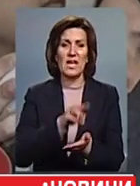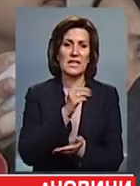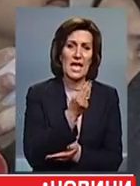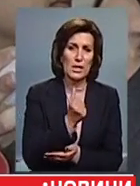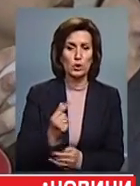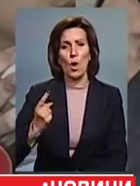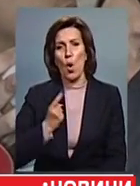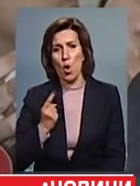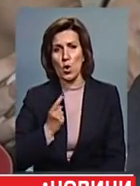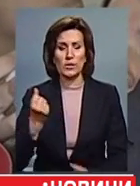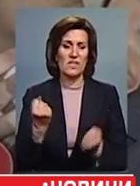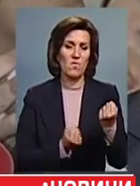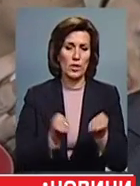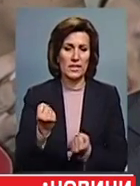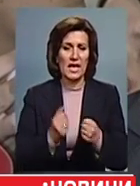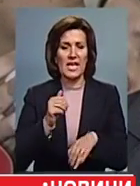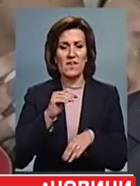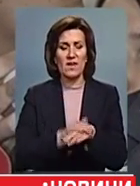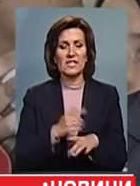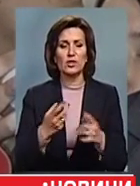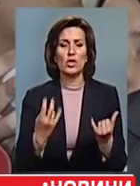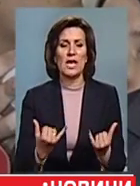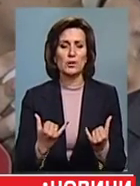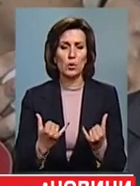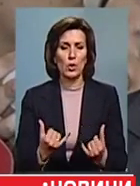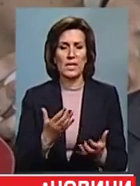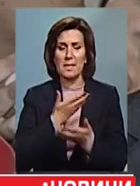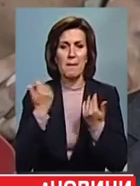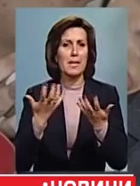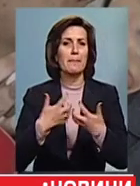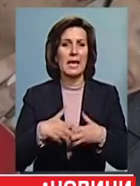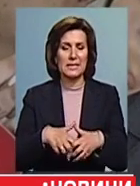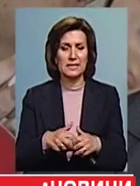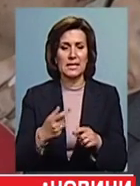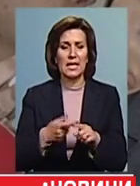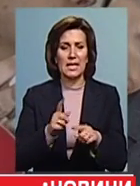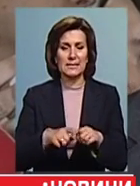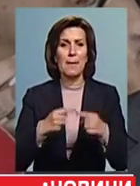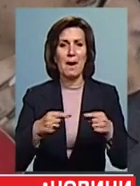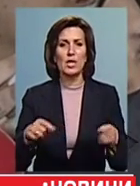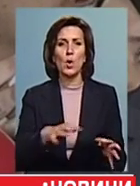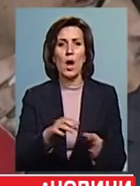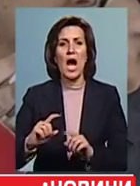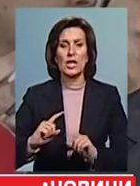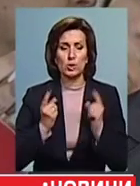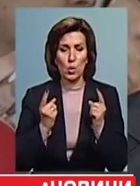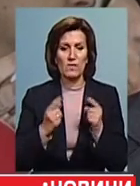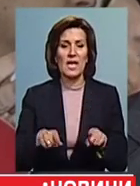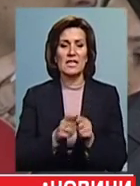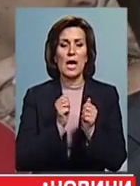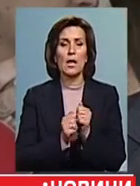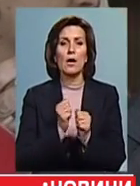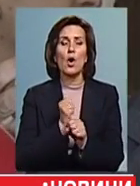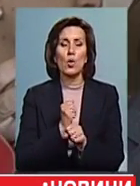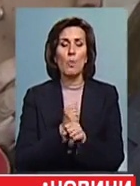тещу, на охоронця, на водія. І фактично на сьогодні немає механізмів це майно арештовувати. І так робить кожен з